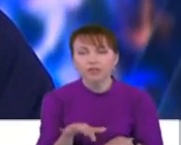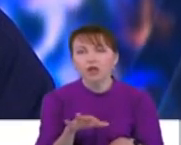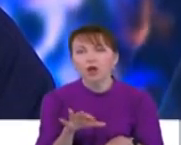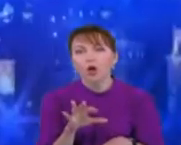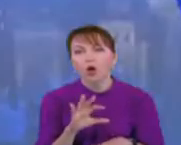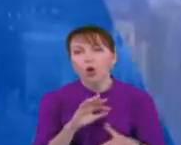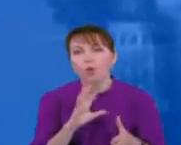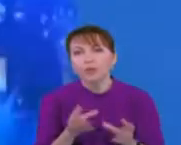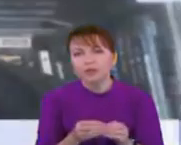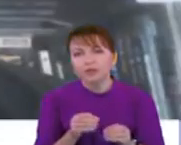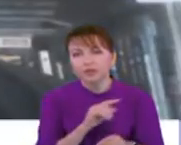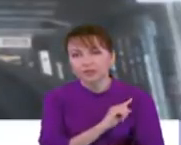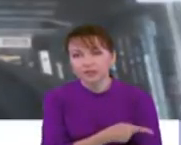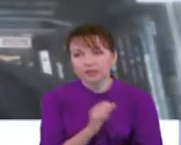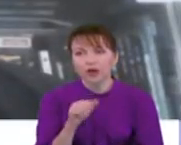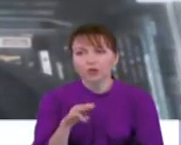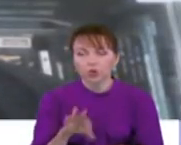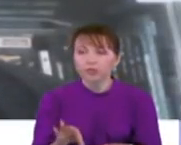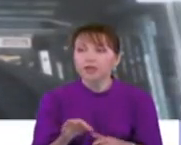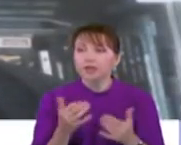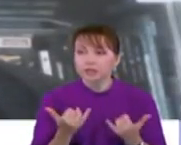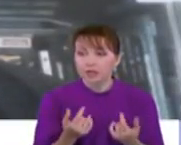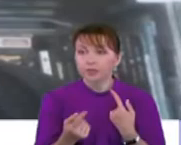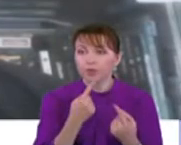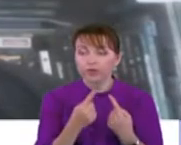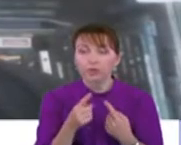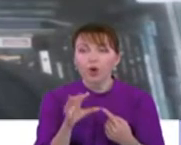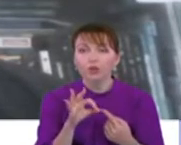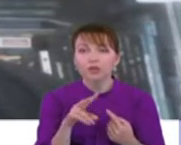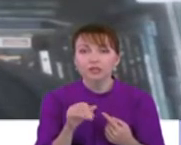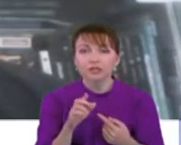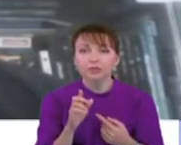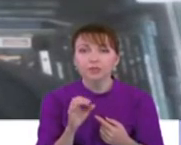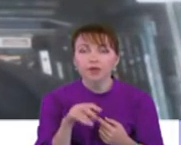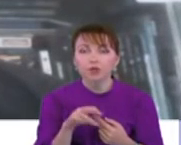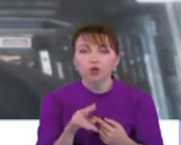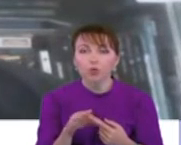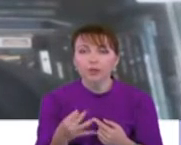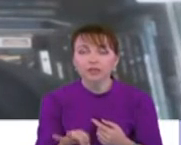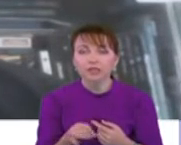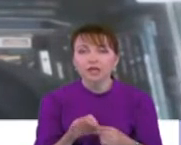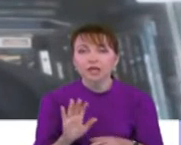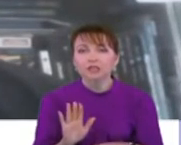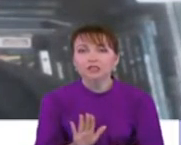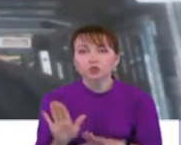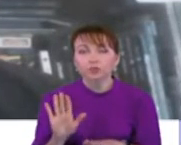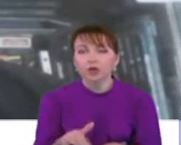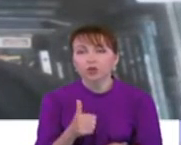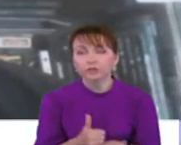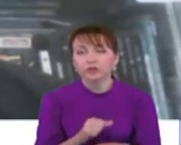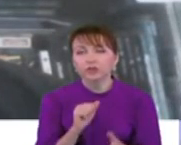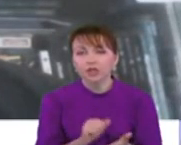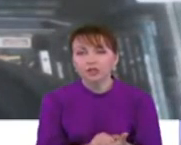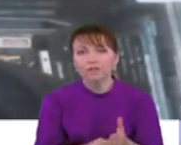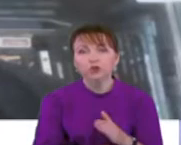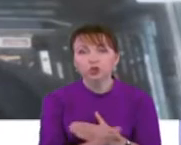сил. Ми зараз почнемо з вами говорити, але перед тим так само. Олександр Білокобильський, заступник головного редактора інтернет-видання «Восточний варіант»,